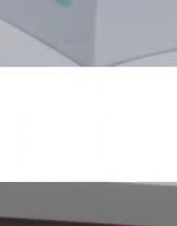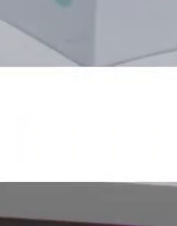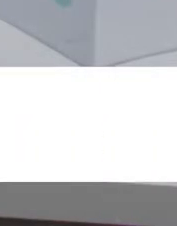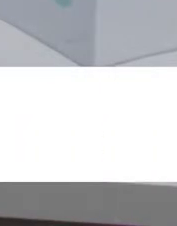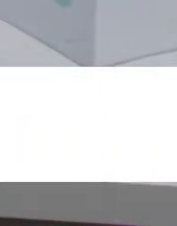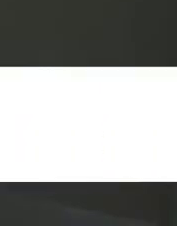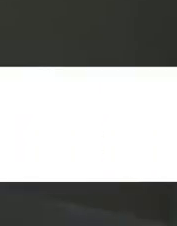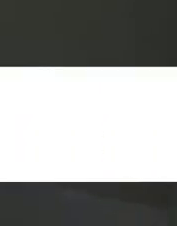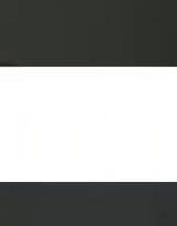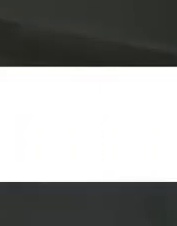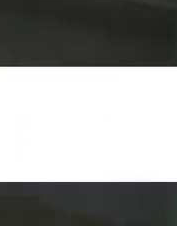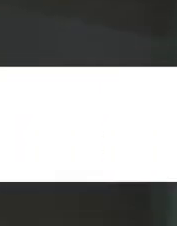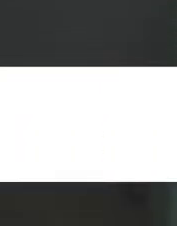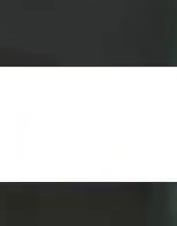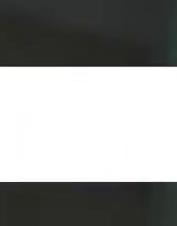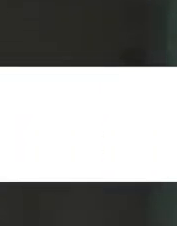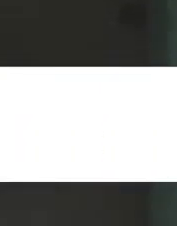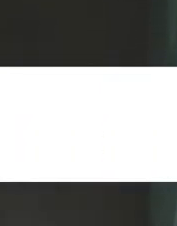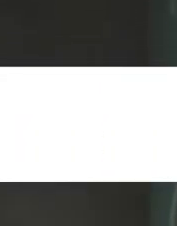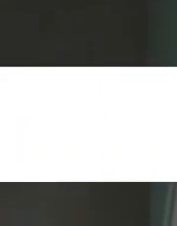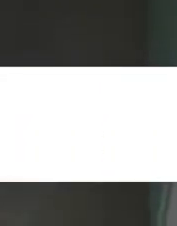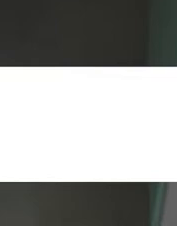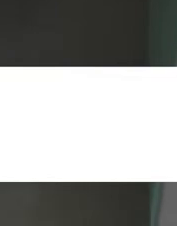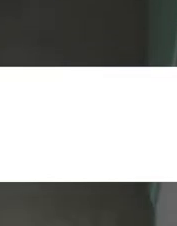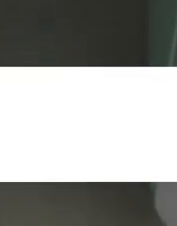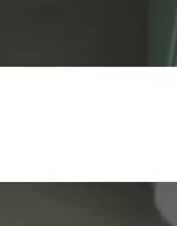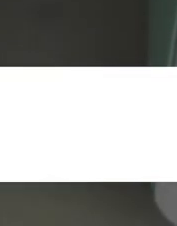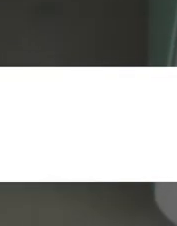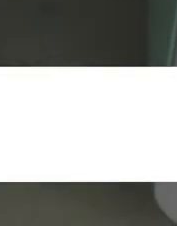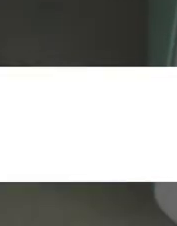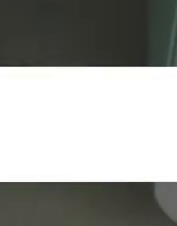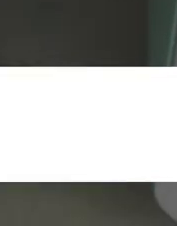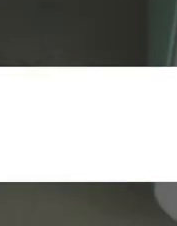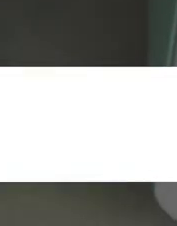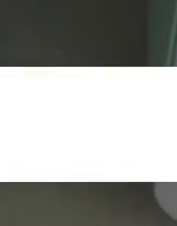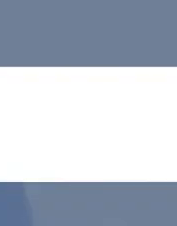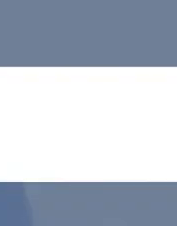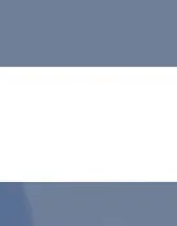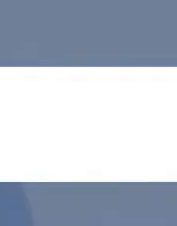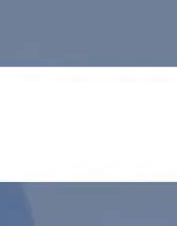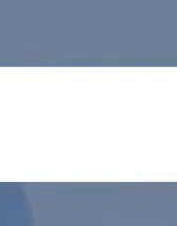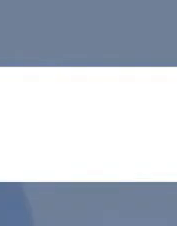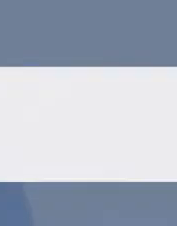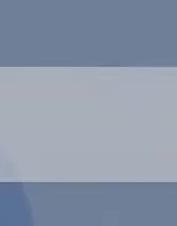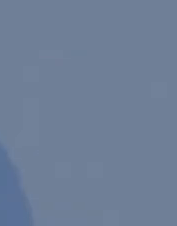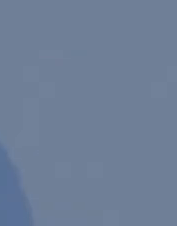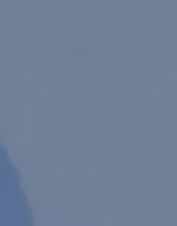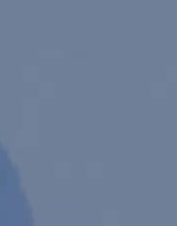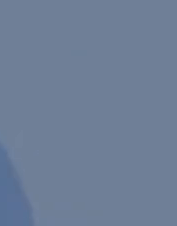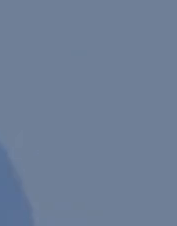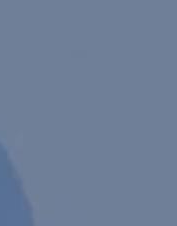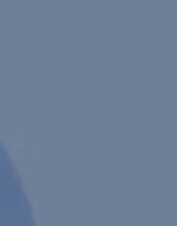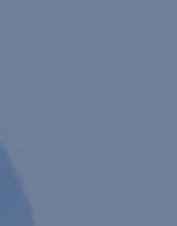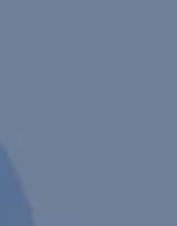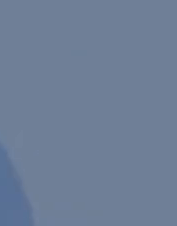감소 부가 20개의 전 동 주민센터의 아이스팩 전용 수 밤 을 설치하고 환경오염 예방에 나섭니다